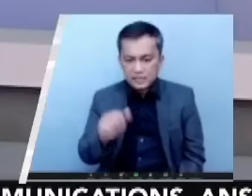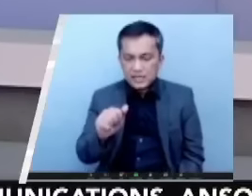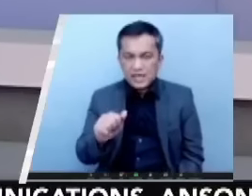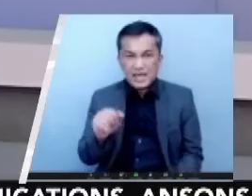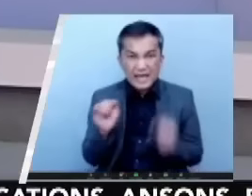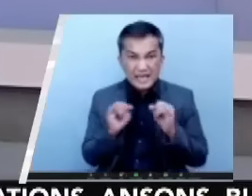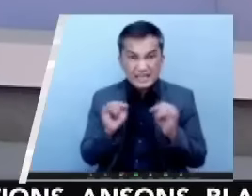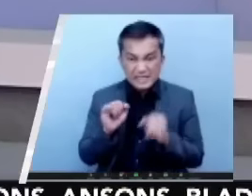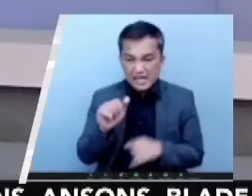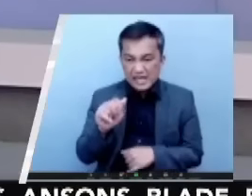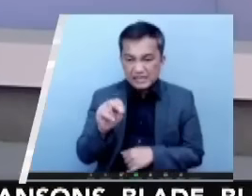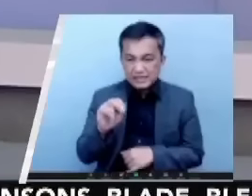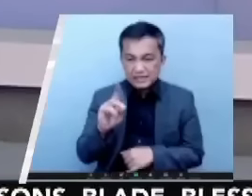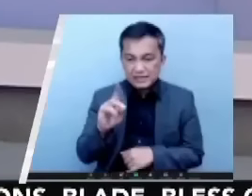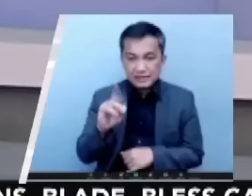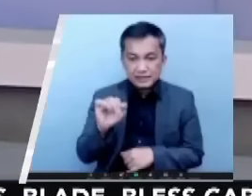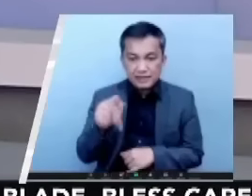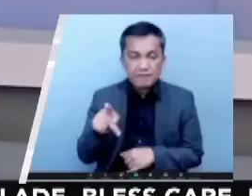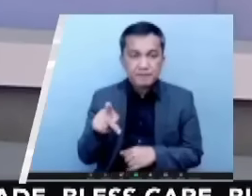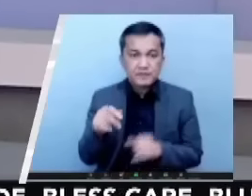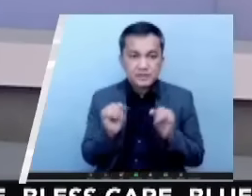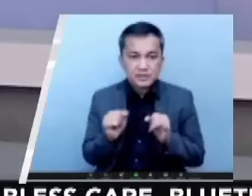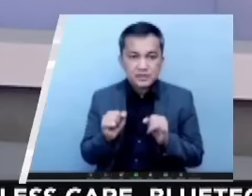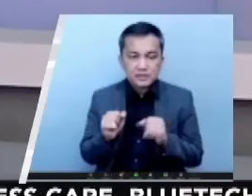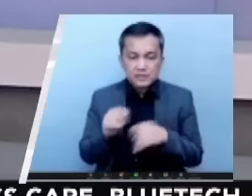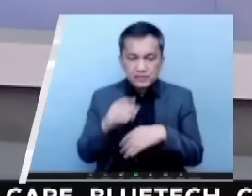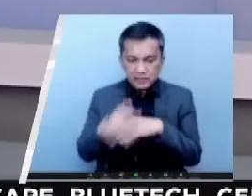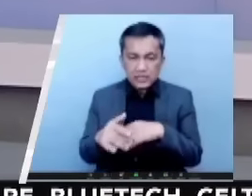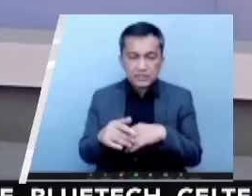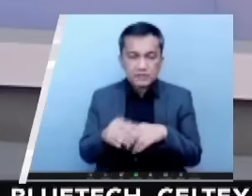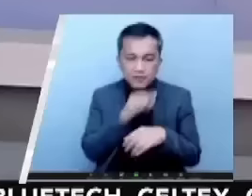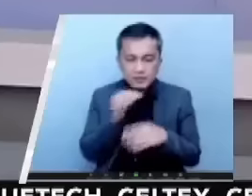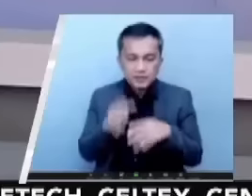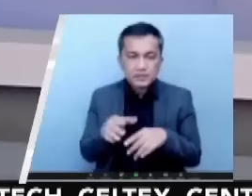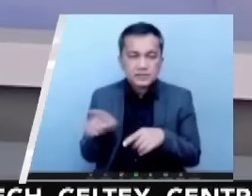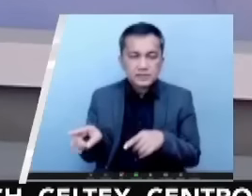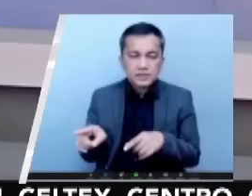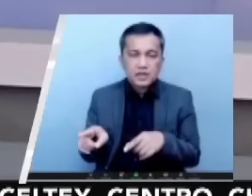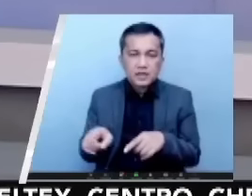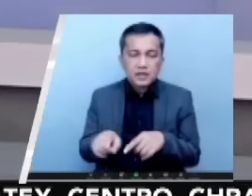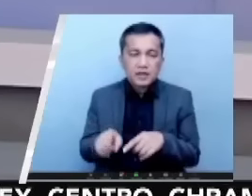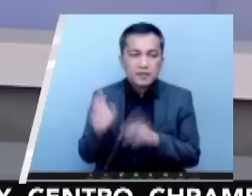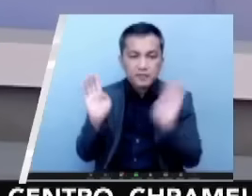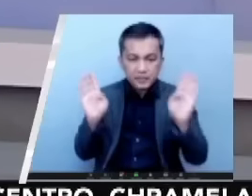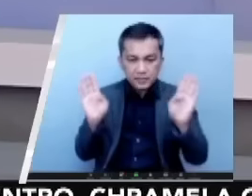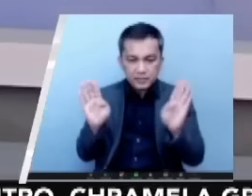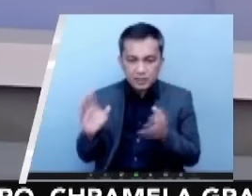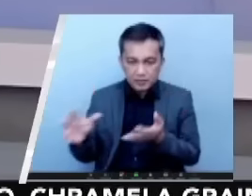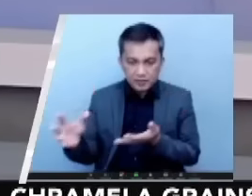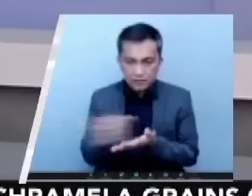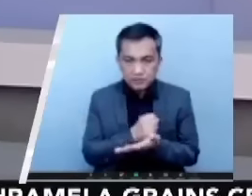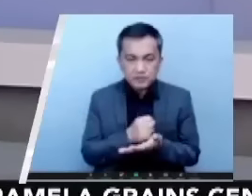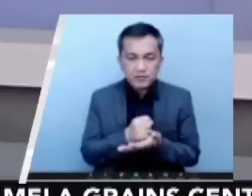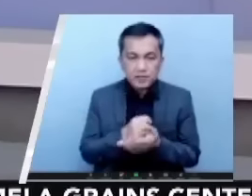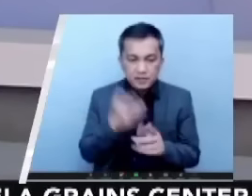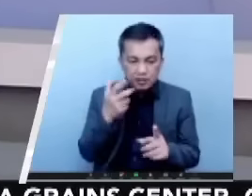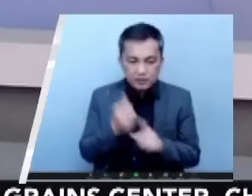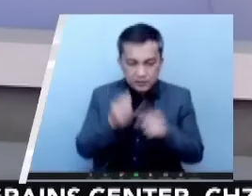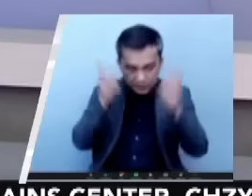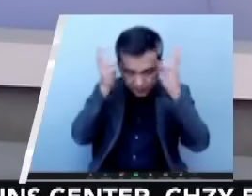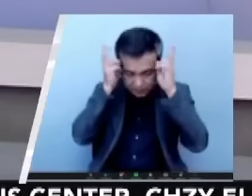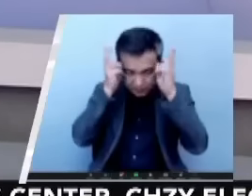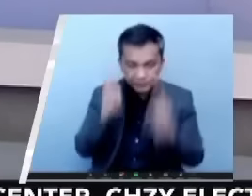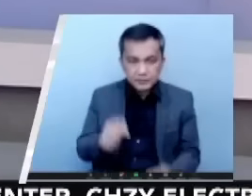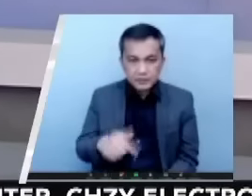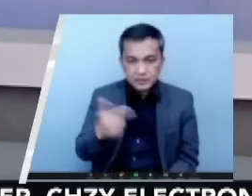lamig, inagahan ng ilang magsasaka sa Benguet ang pag-aani ng mga apektadong gulay. Nakatutok live si Russell Simorio